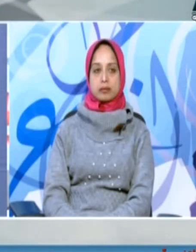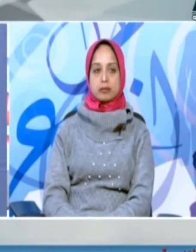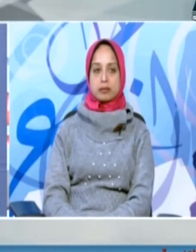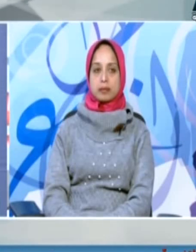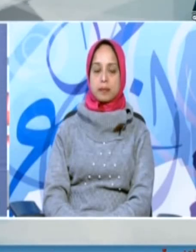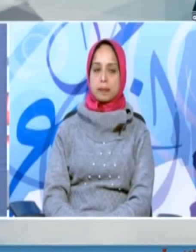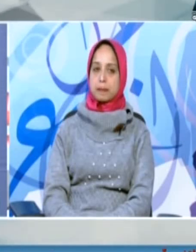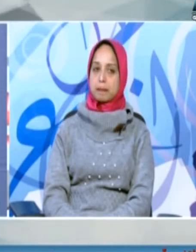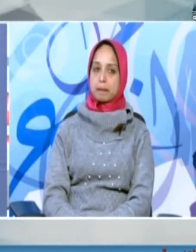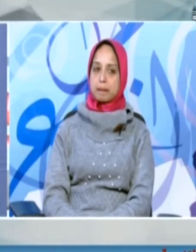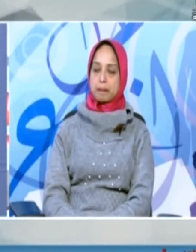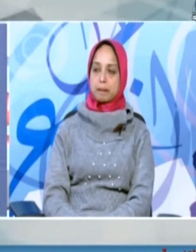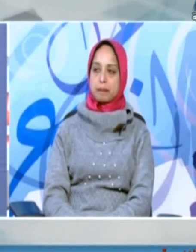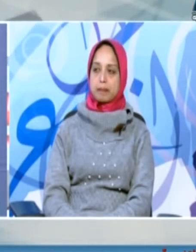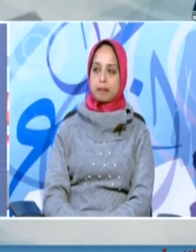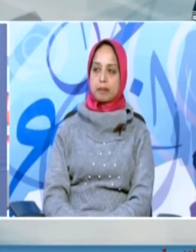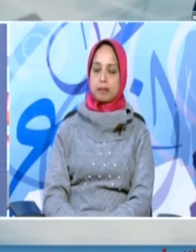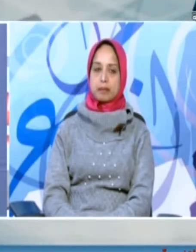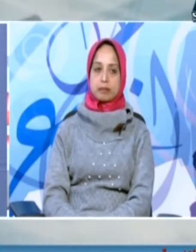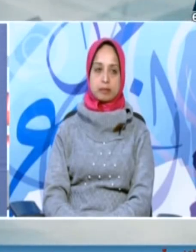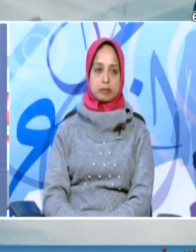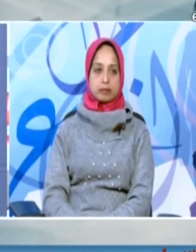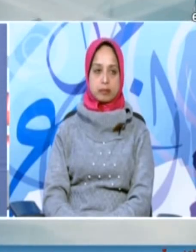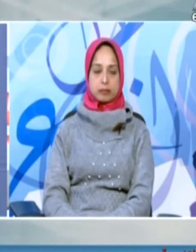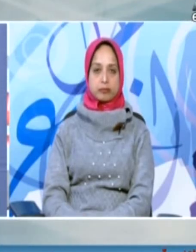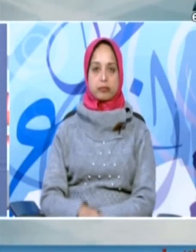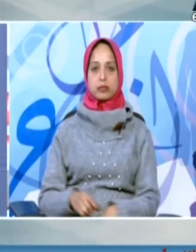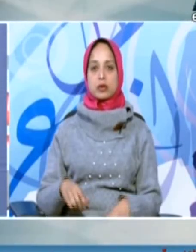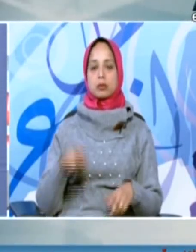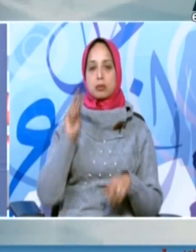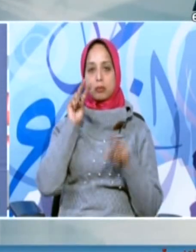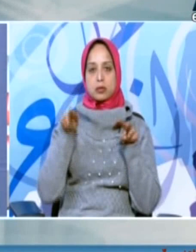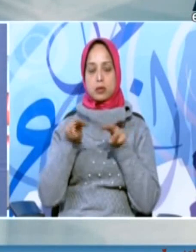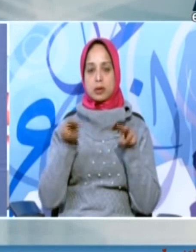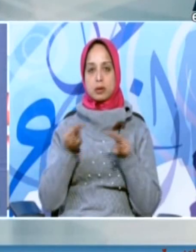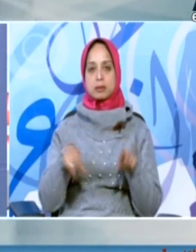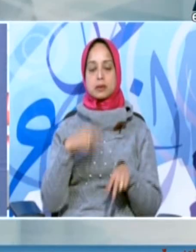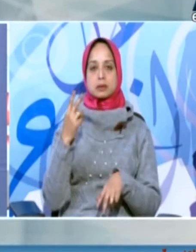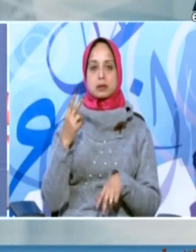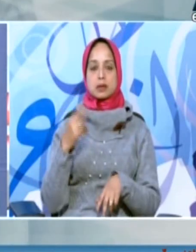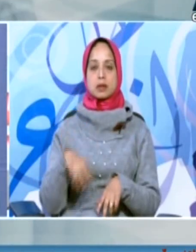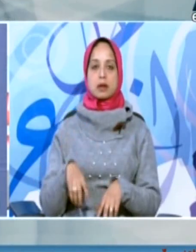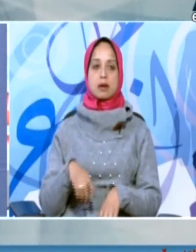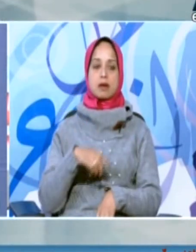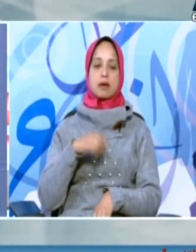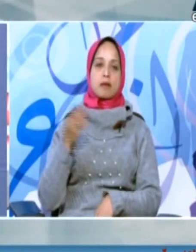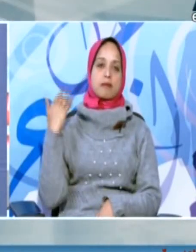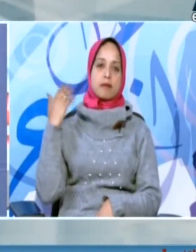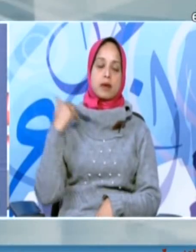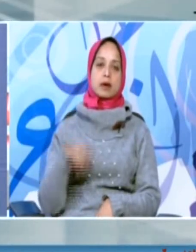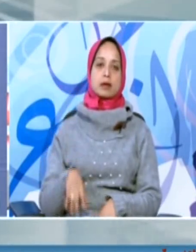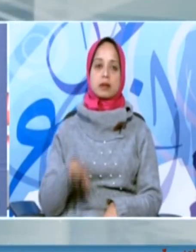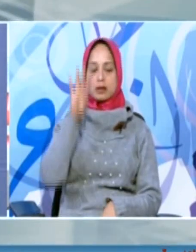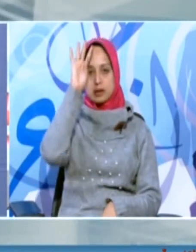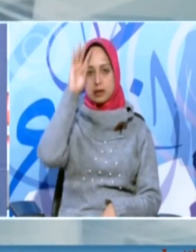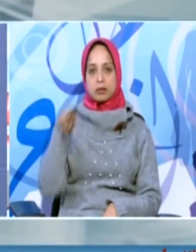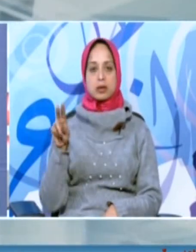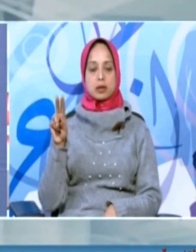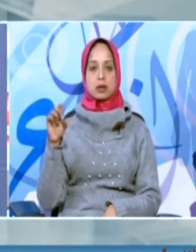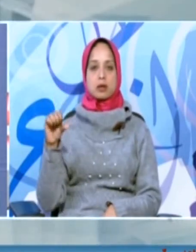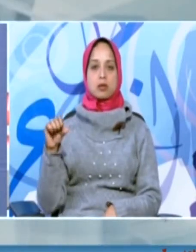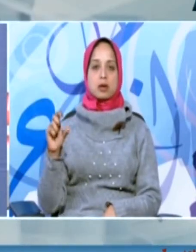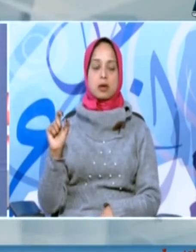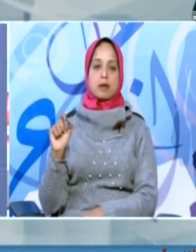سياسة الرقابة. اه. سياسة المراقبة الصناعية. في عهد الاستاذ توفيق. ماشي تمام. حاجة تانية؟